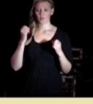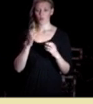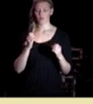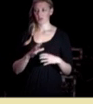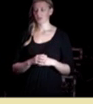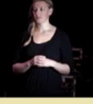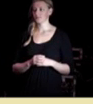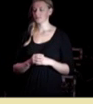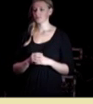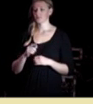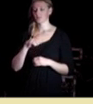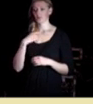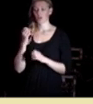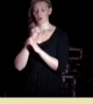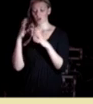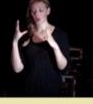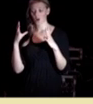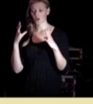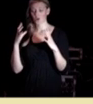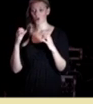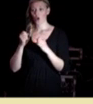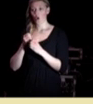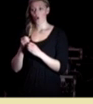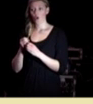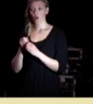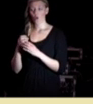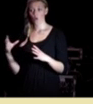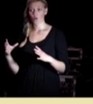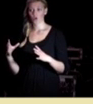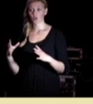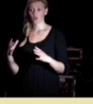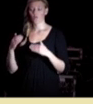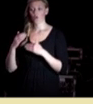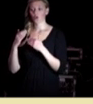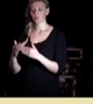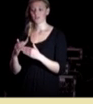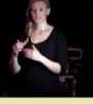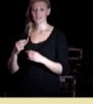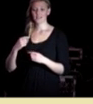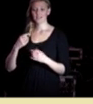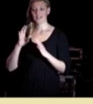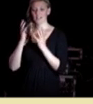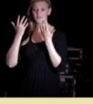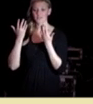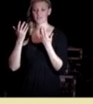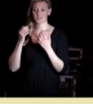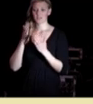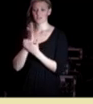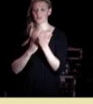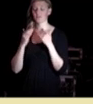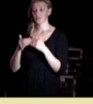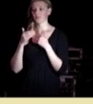undersøkelser vist at de har en klart øket forekomst av livsstilrelaterte sykdommer. Og igjen, for å trekke tråden